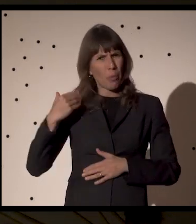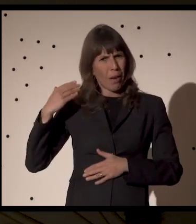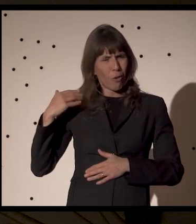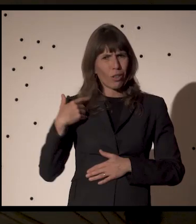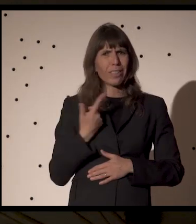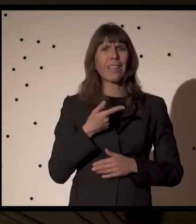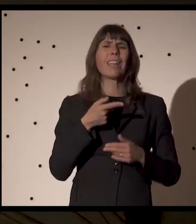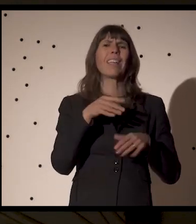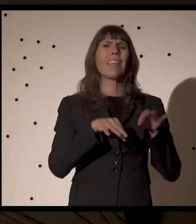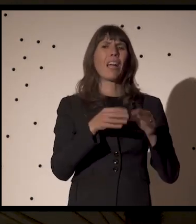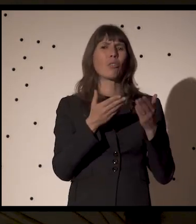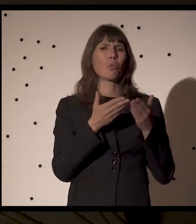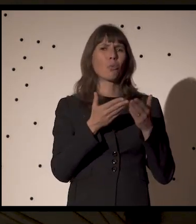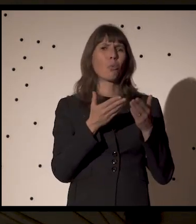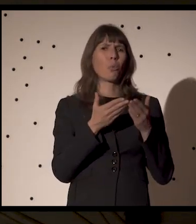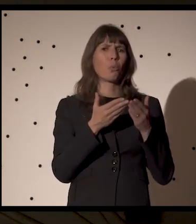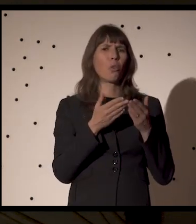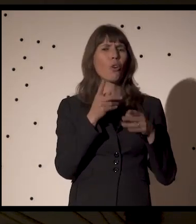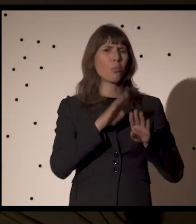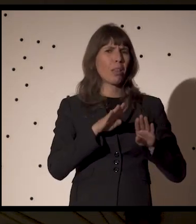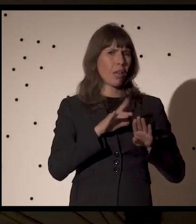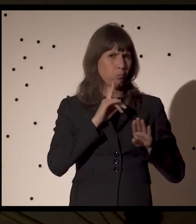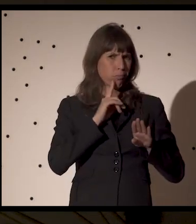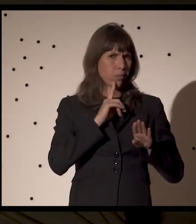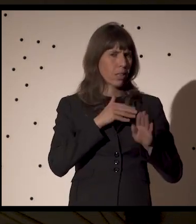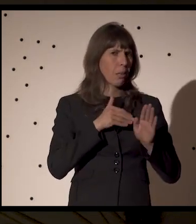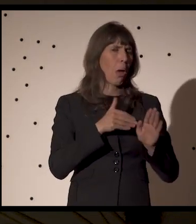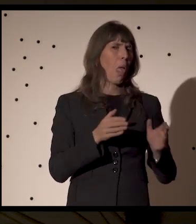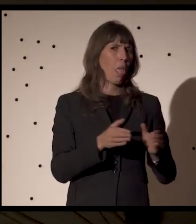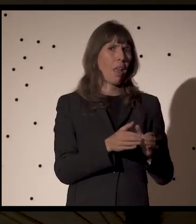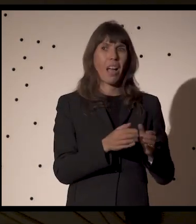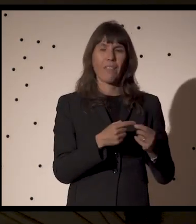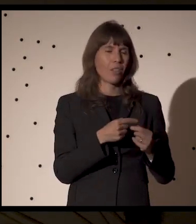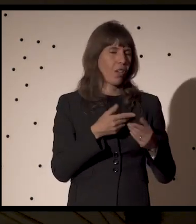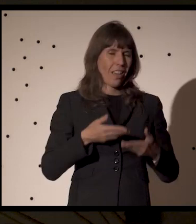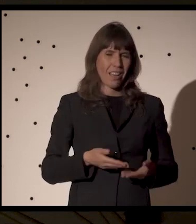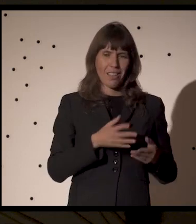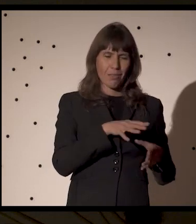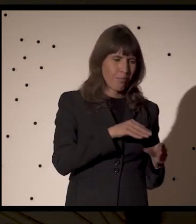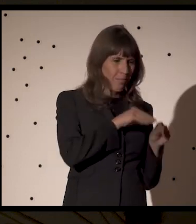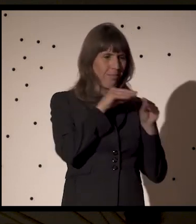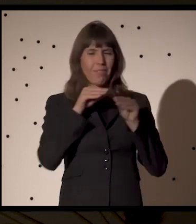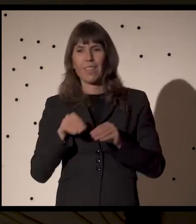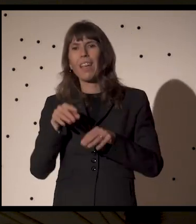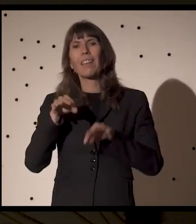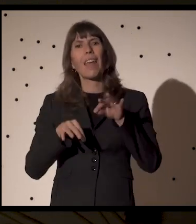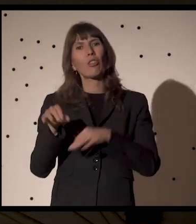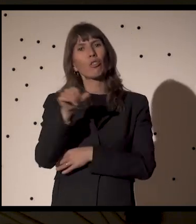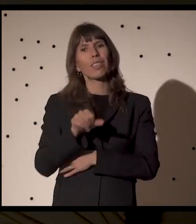dimensione più raccolta lo apriamo questa volta alla grande platea del teatro strehler per consentire